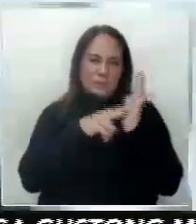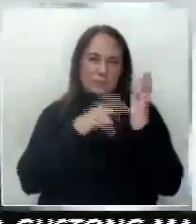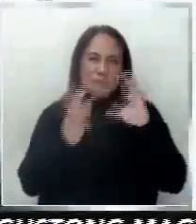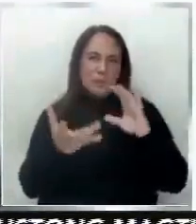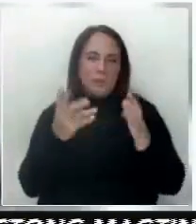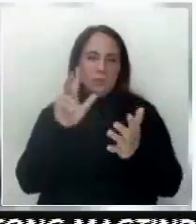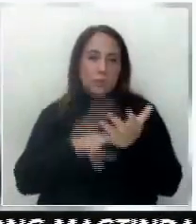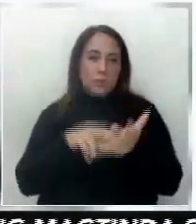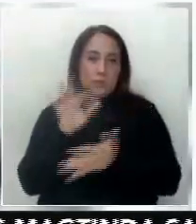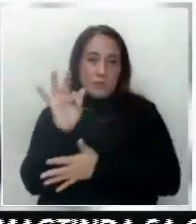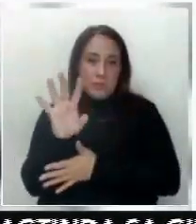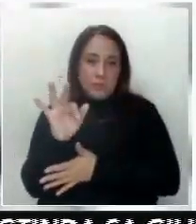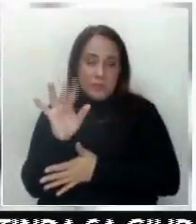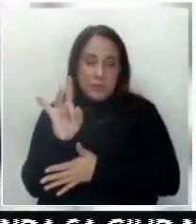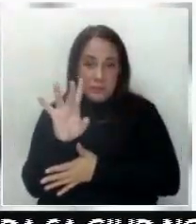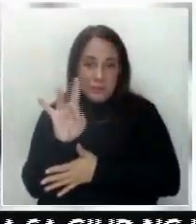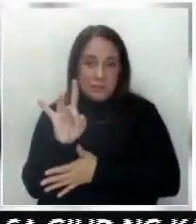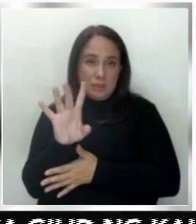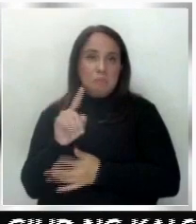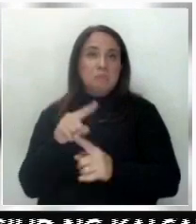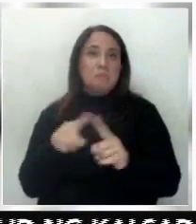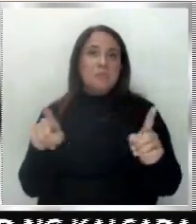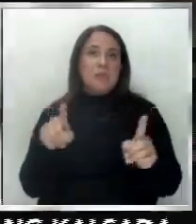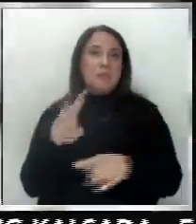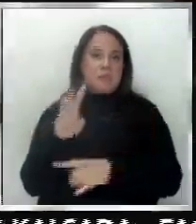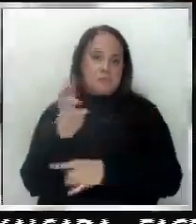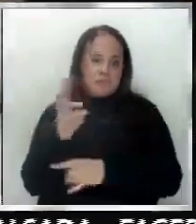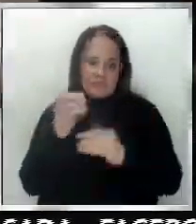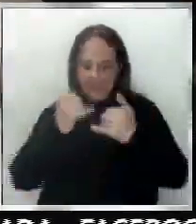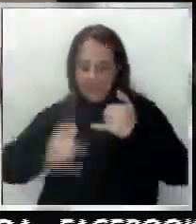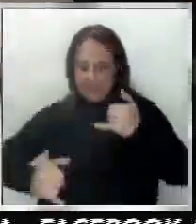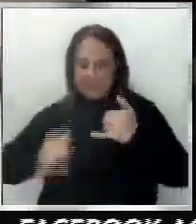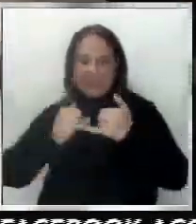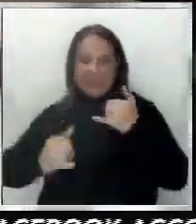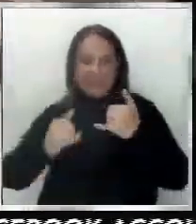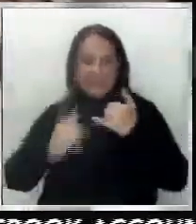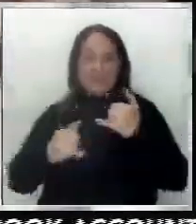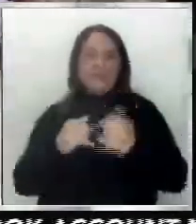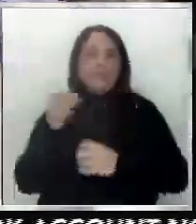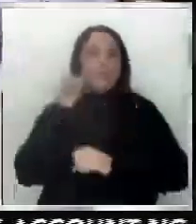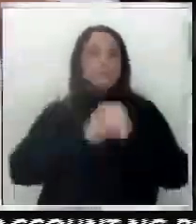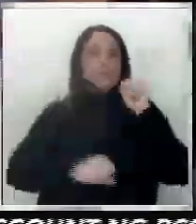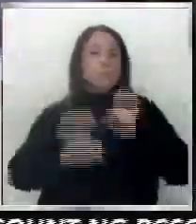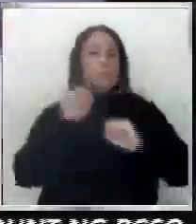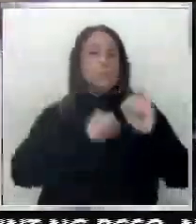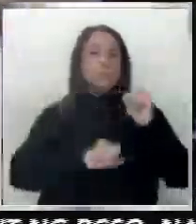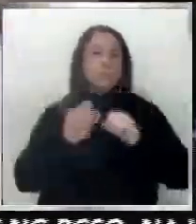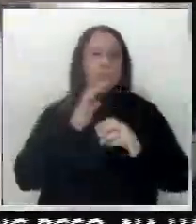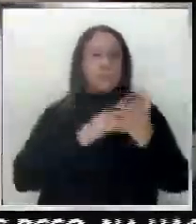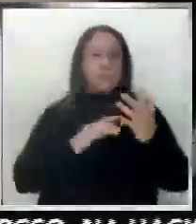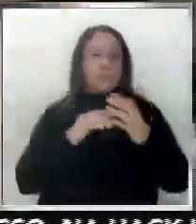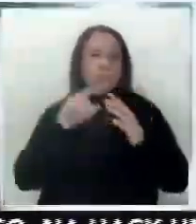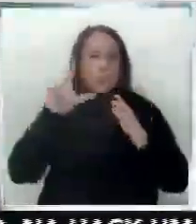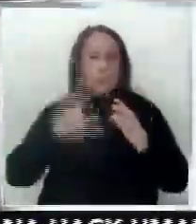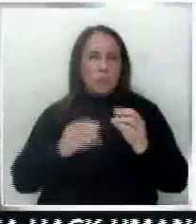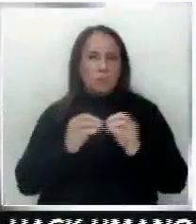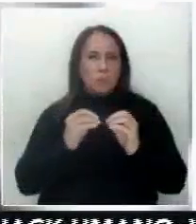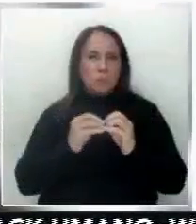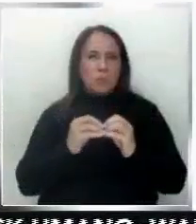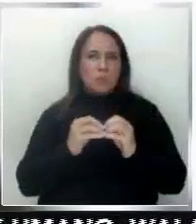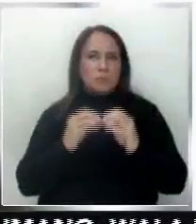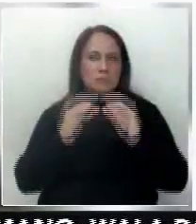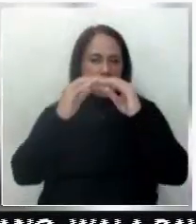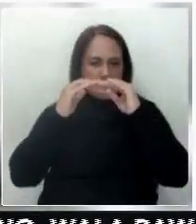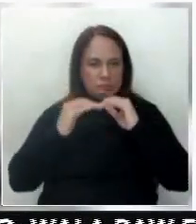2018. Pero pang-anim din sa kulelat, habang sa science, bumaba pa ang Pilipinas ng 1 puntos